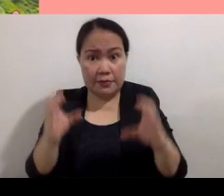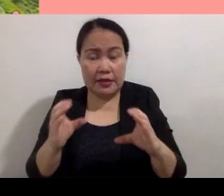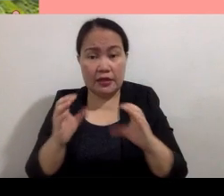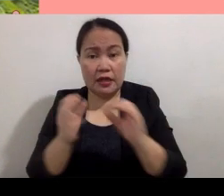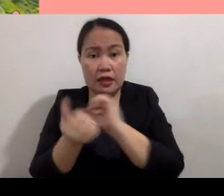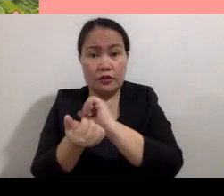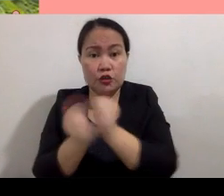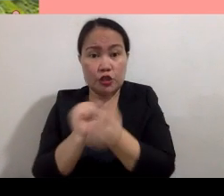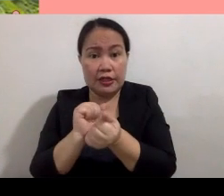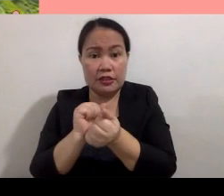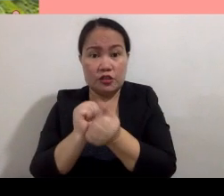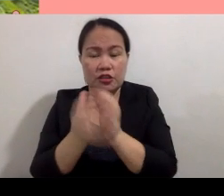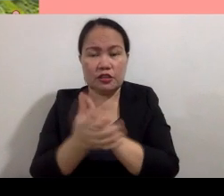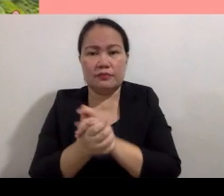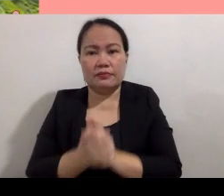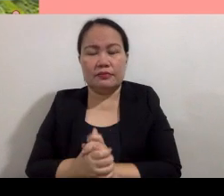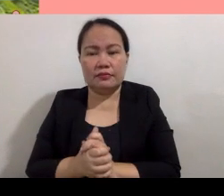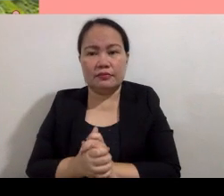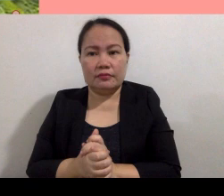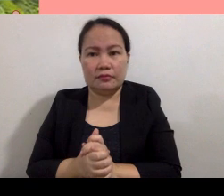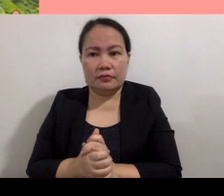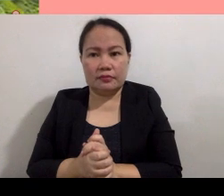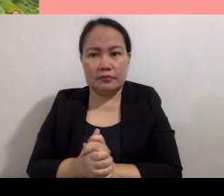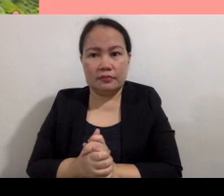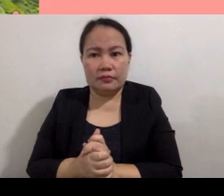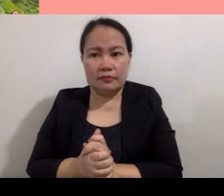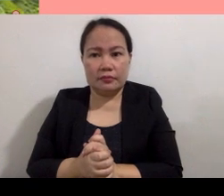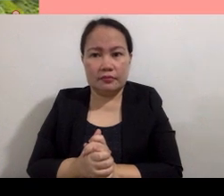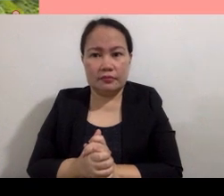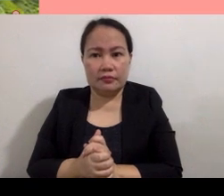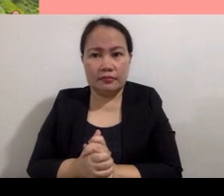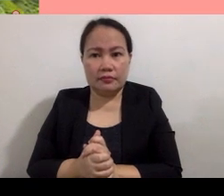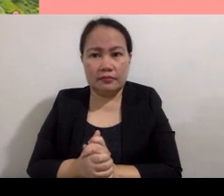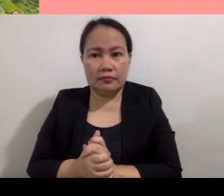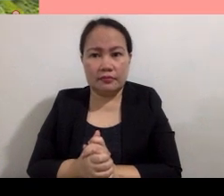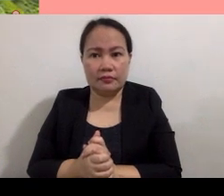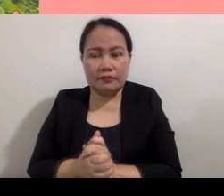Correct. Global climate change.